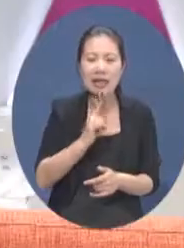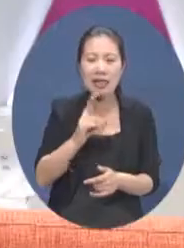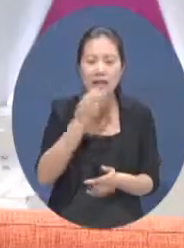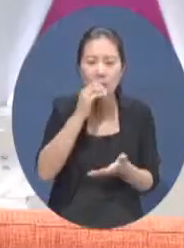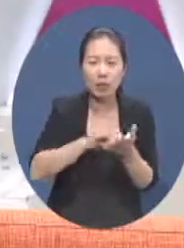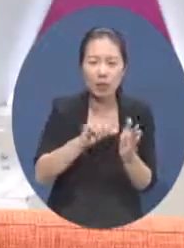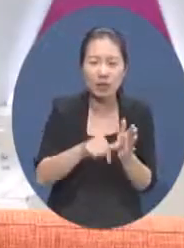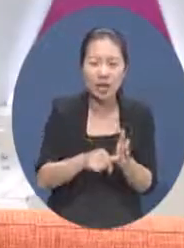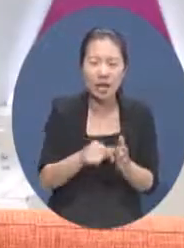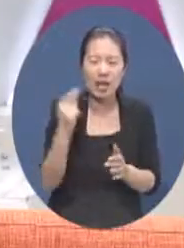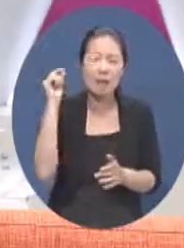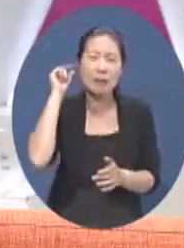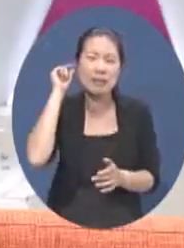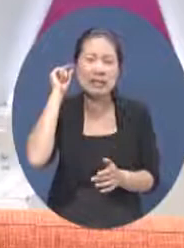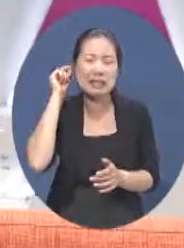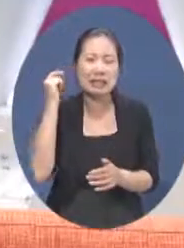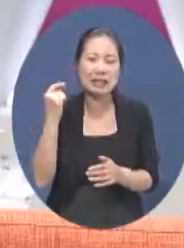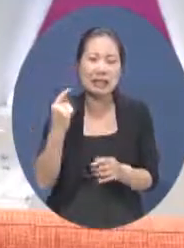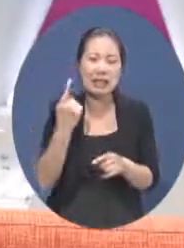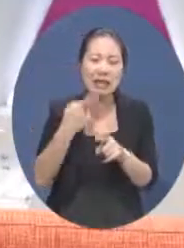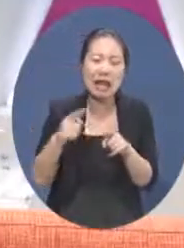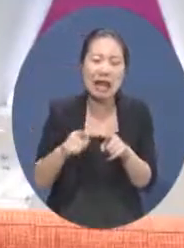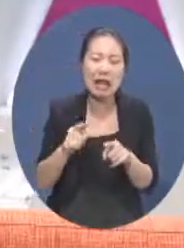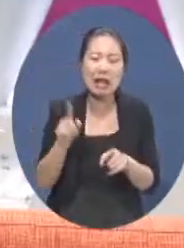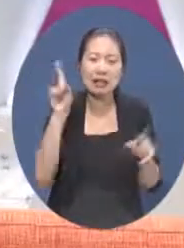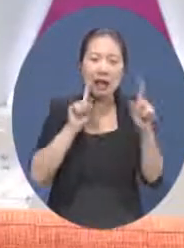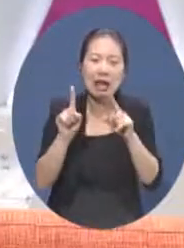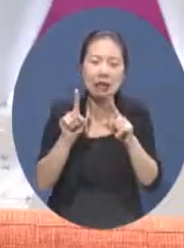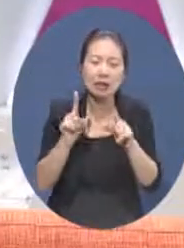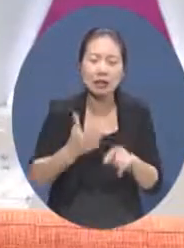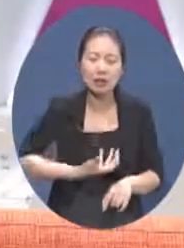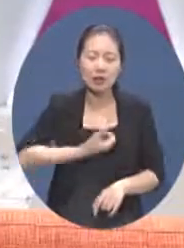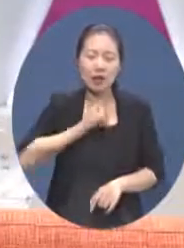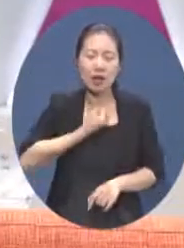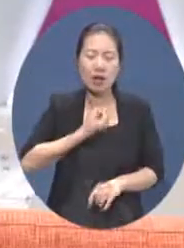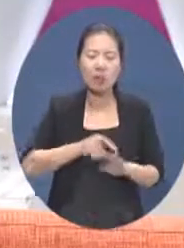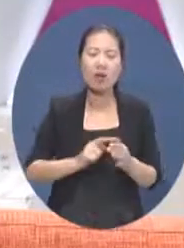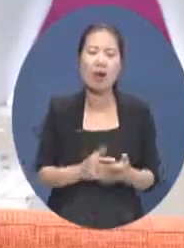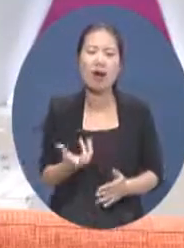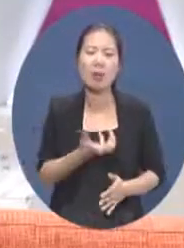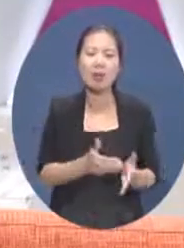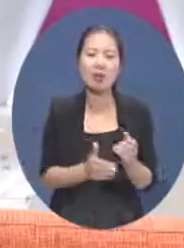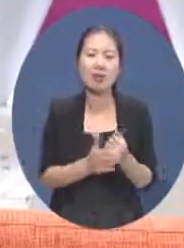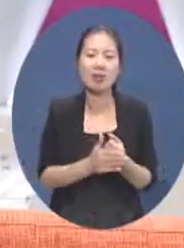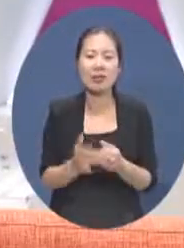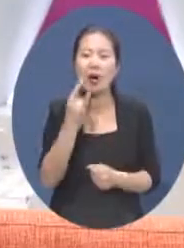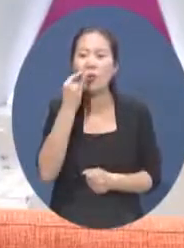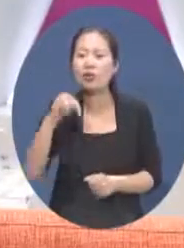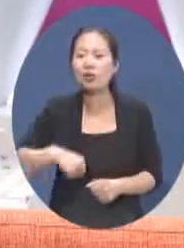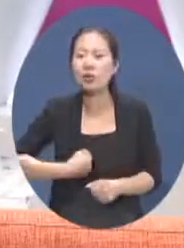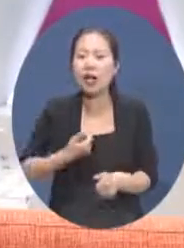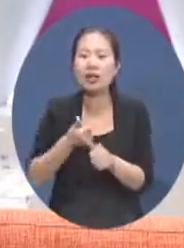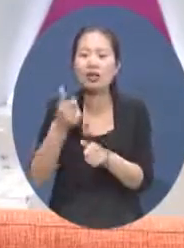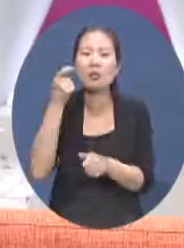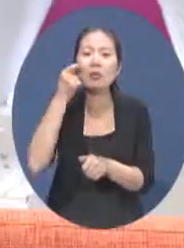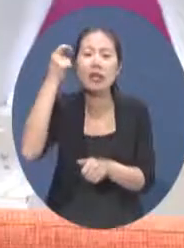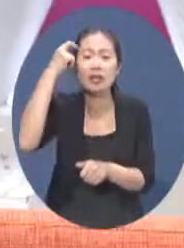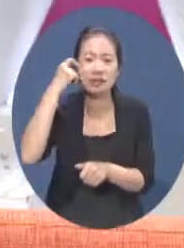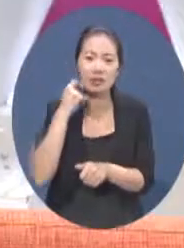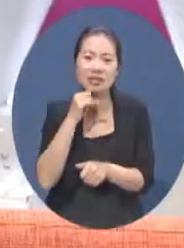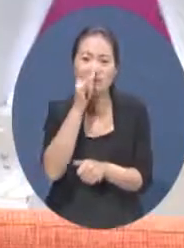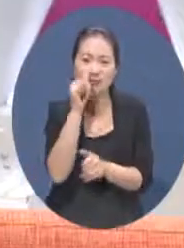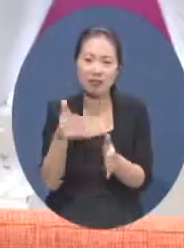것들이 얘한테 얼마나 큰 충격이었을까에 너무 가슴 짠하셔서 계속 어머님 자신이 그걸 극복하지 못한다라는 느낌이 드는